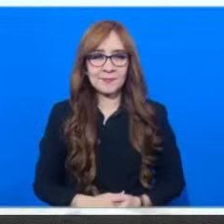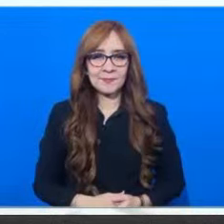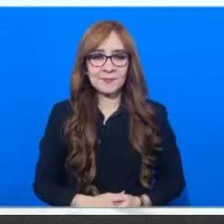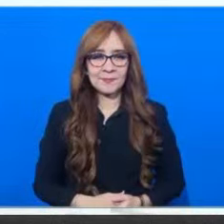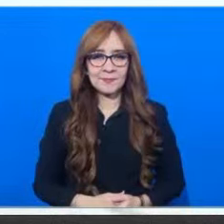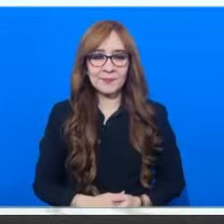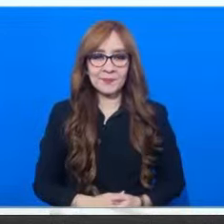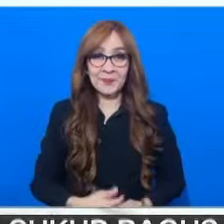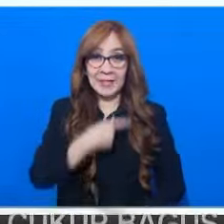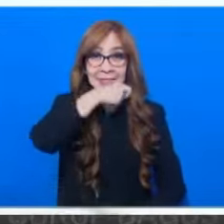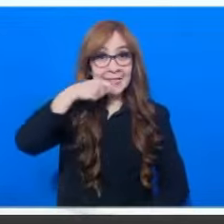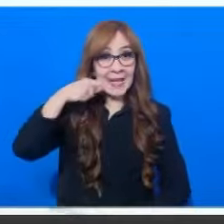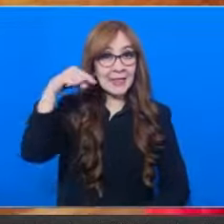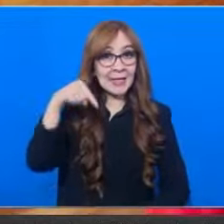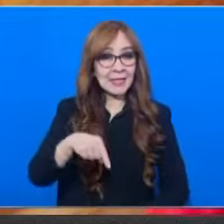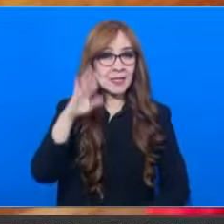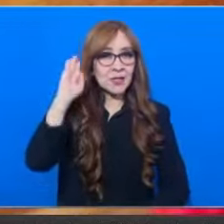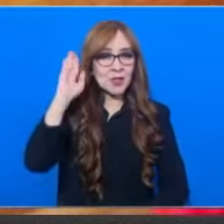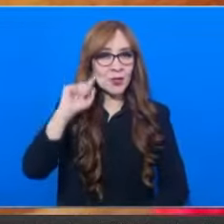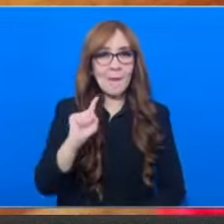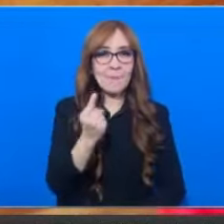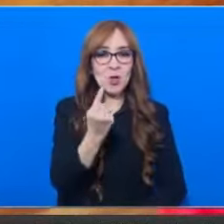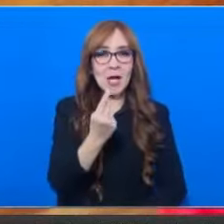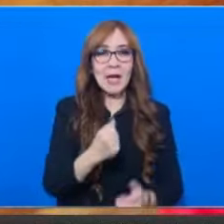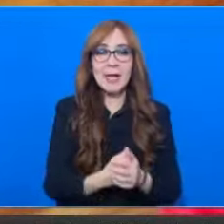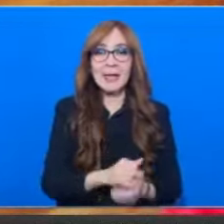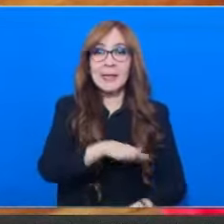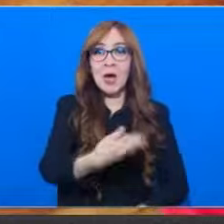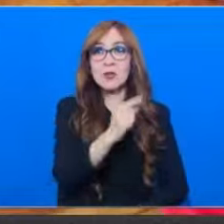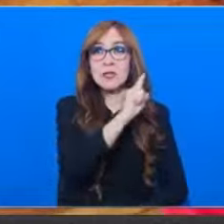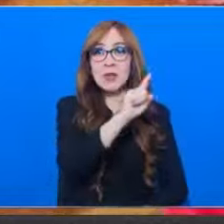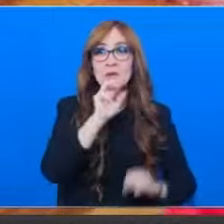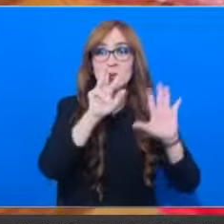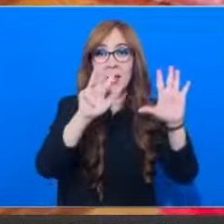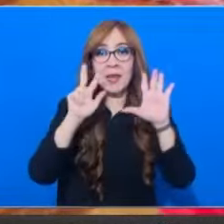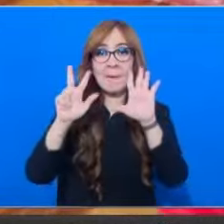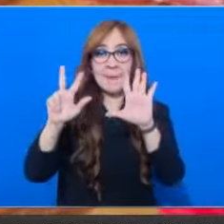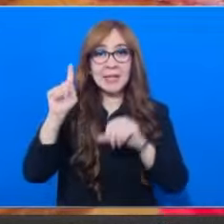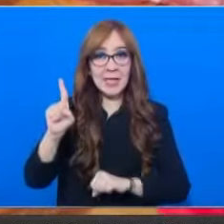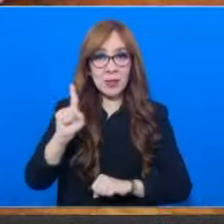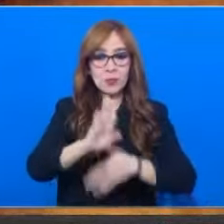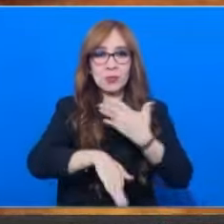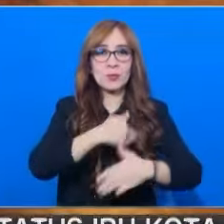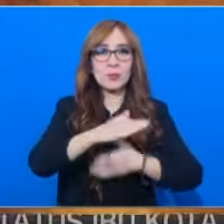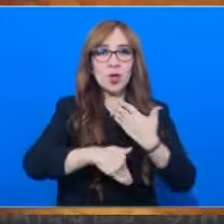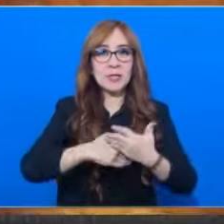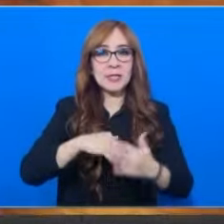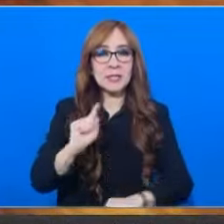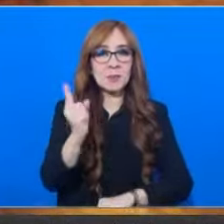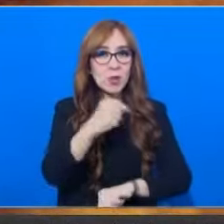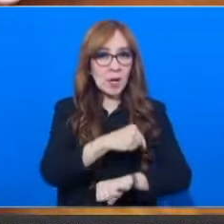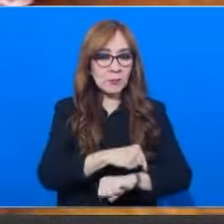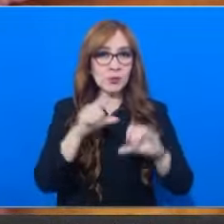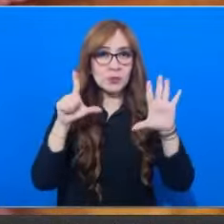Kedai sate Maranggi yang saya kunjungi ini sudah ada sejak 1981. Proses pembuatan sate sudah dimulai pada pukul 7